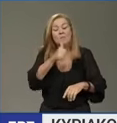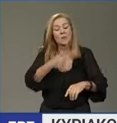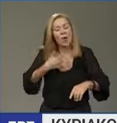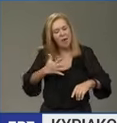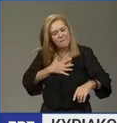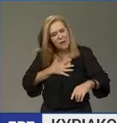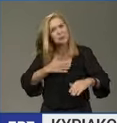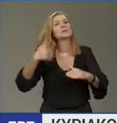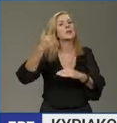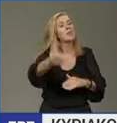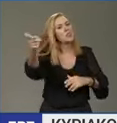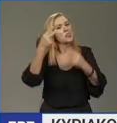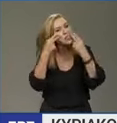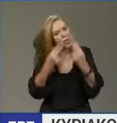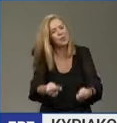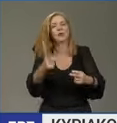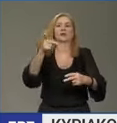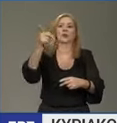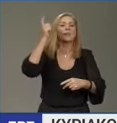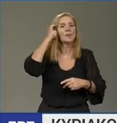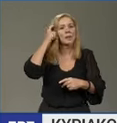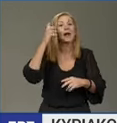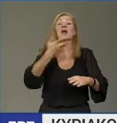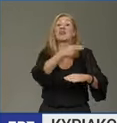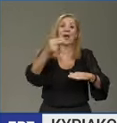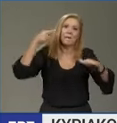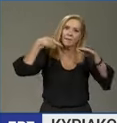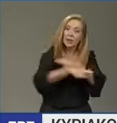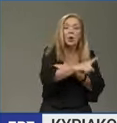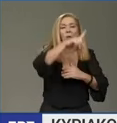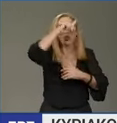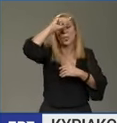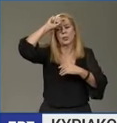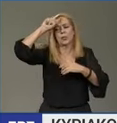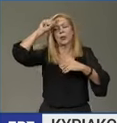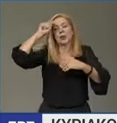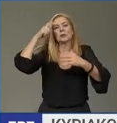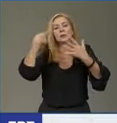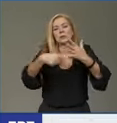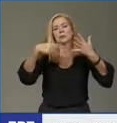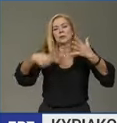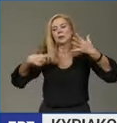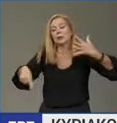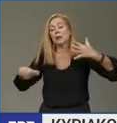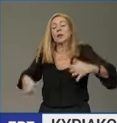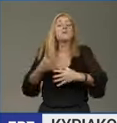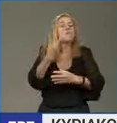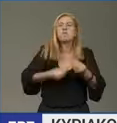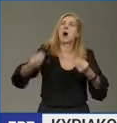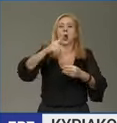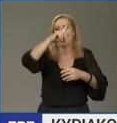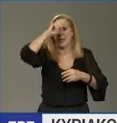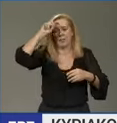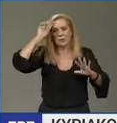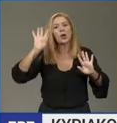γιατί ειδικά για το ζήτημα του μετρό έπρεπε να περάσουμε διαπυρώσεις και σιδήρου για να μπορέσουμε να υλοποιήσουμε το έργο αυτό και με πολλές